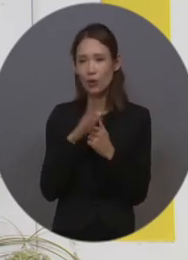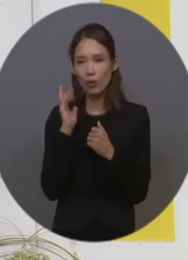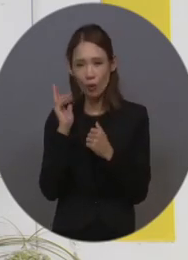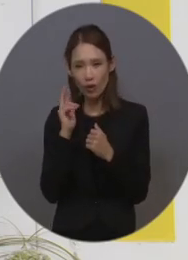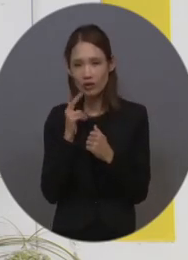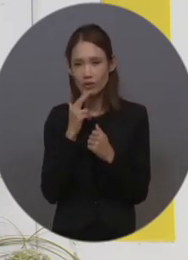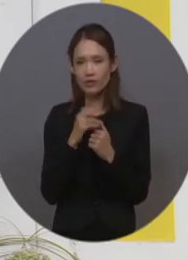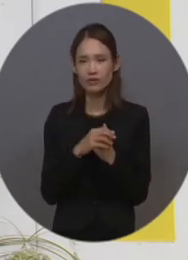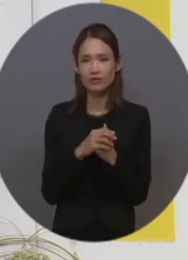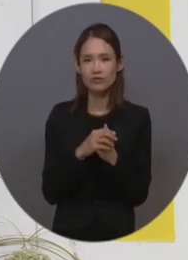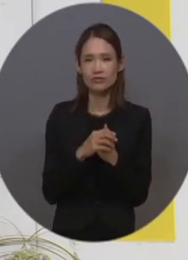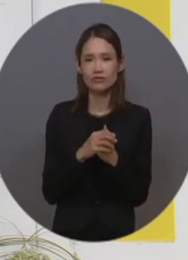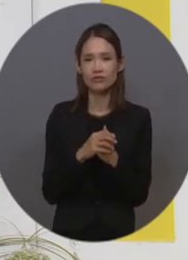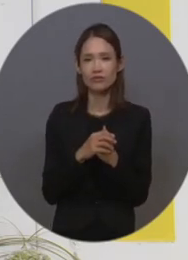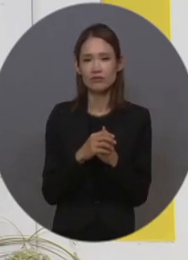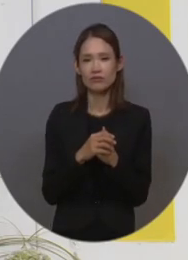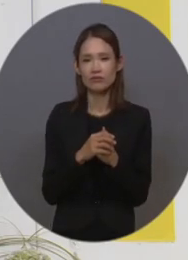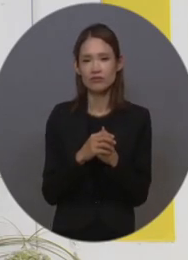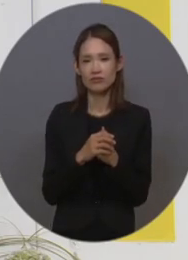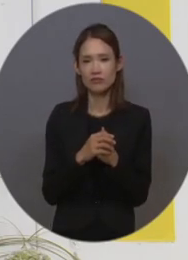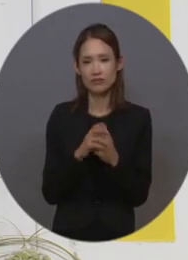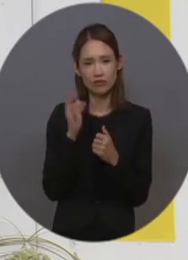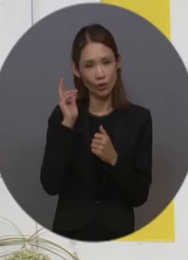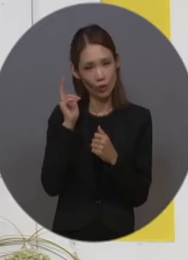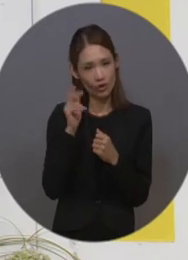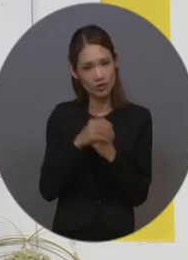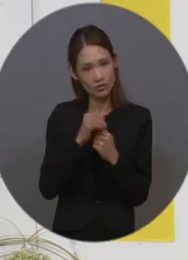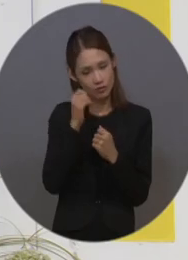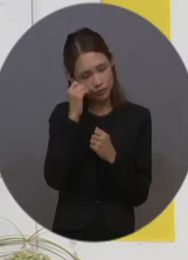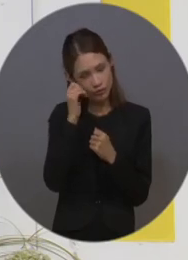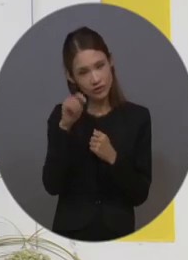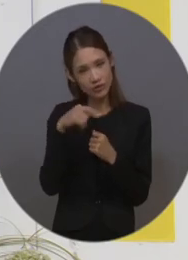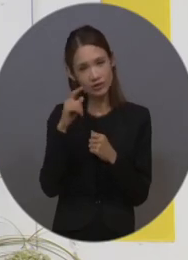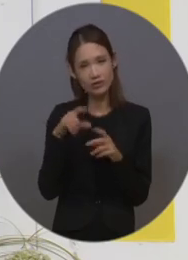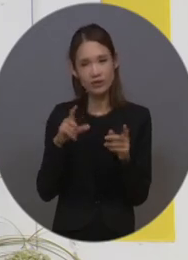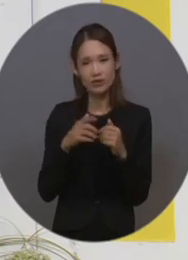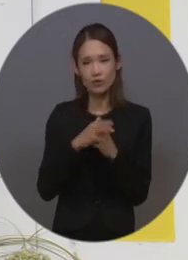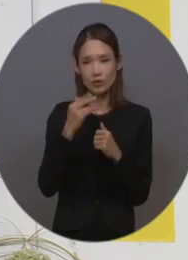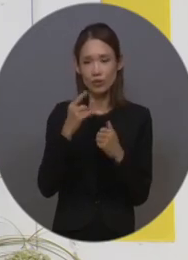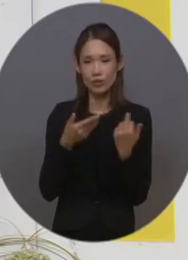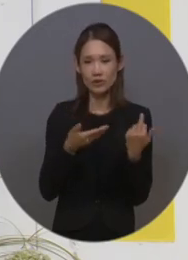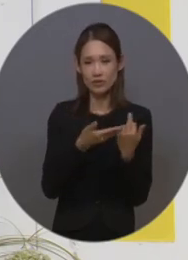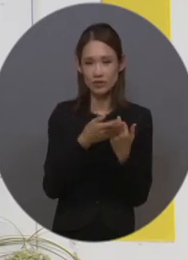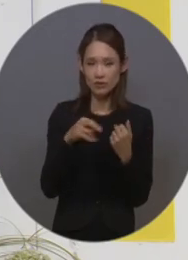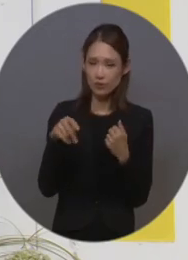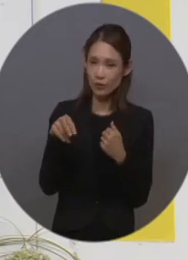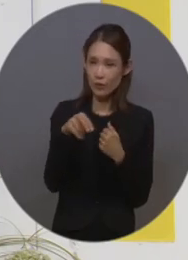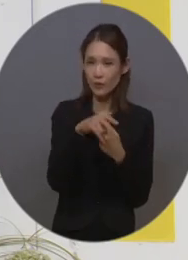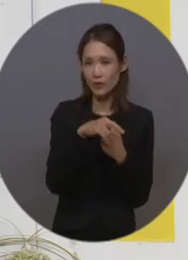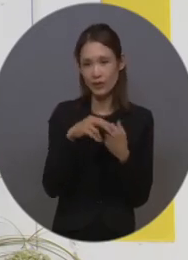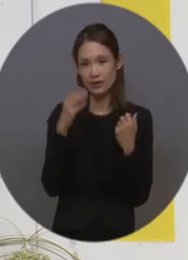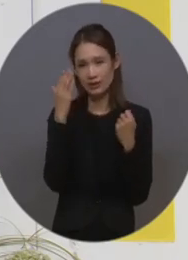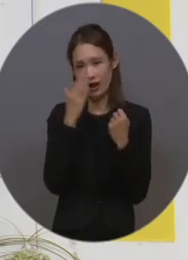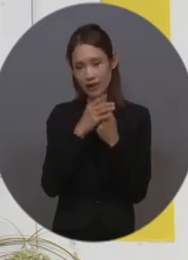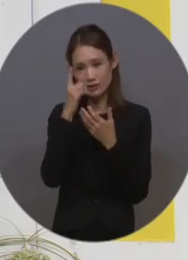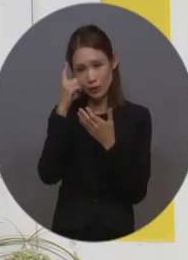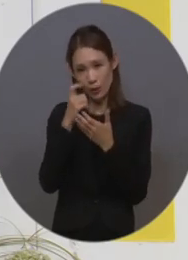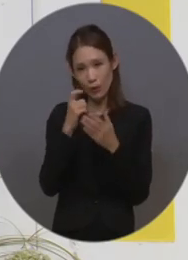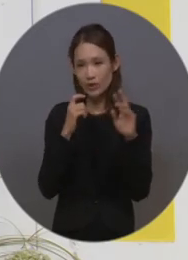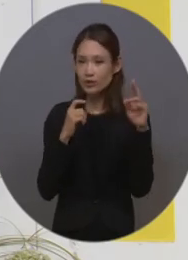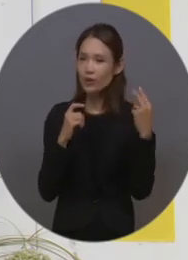없고. 그 저희가 이제 그 호텔에서 묵고 그 다음날 동백섬에서 한 바퀴를 돌고 사진도 네. 찍고 네. 이러고 왔는데